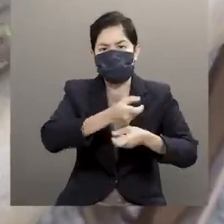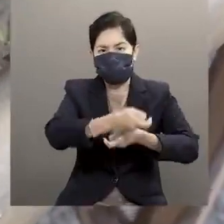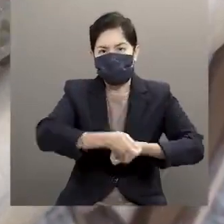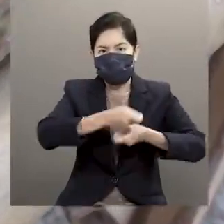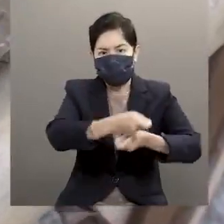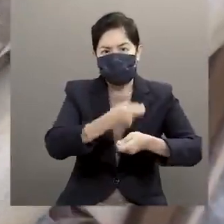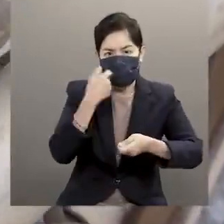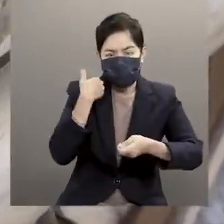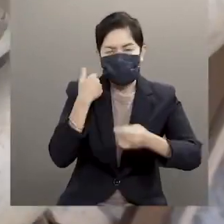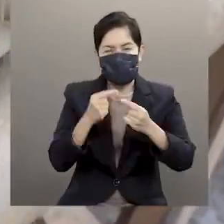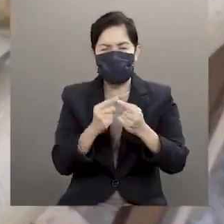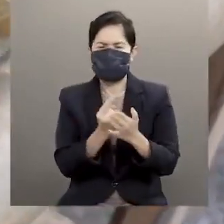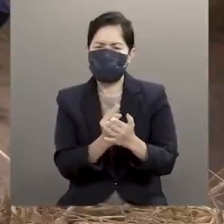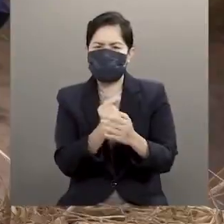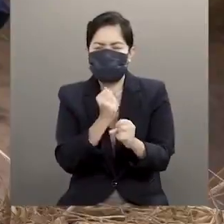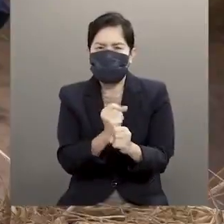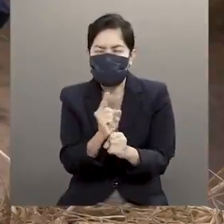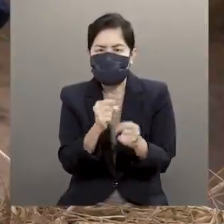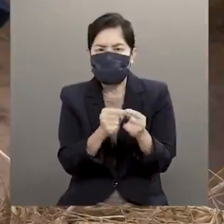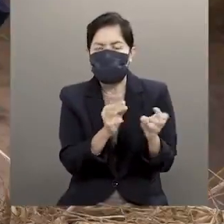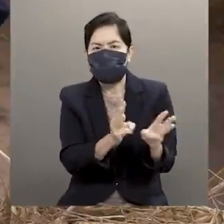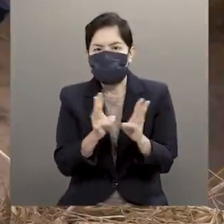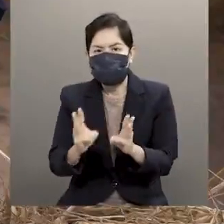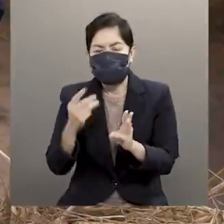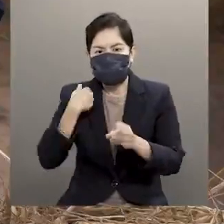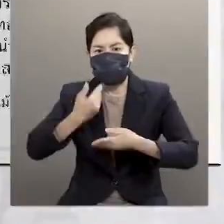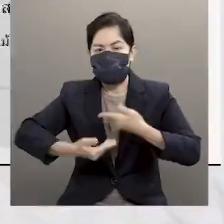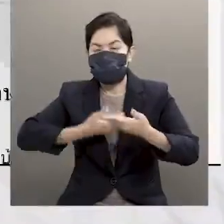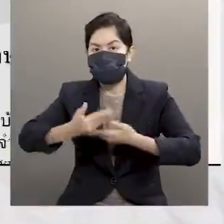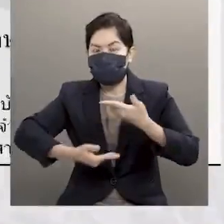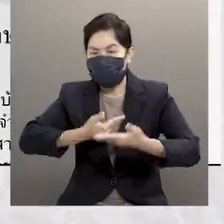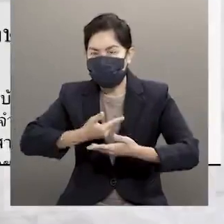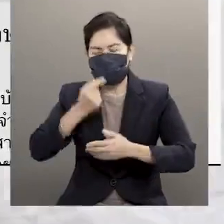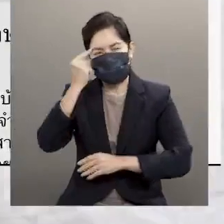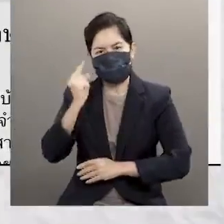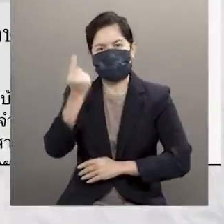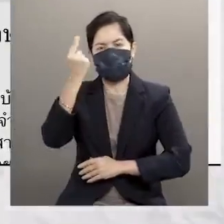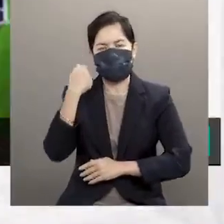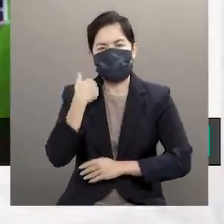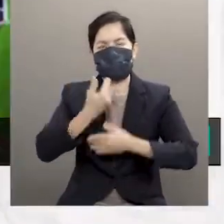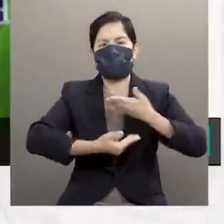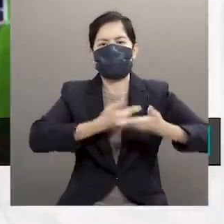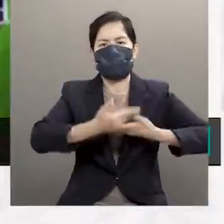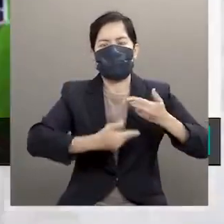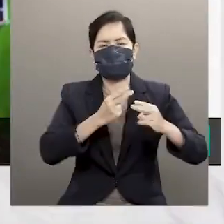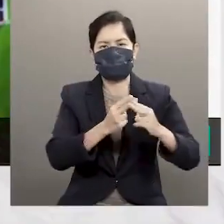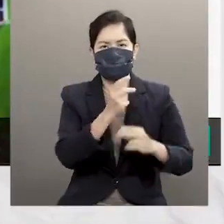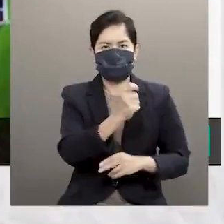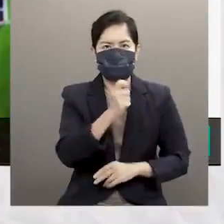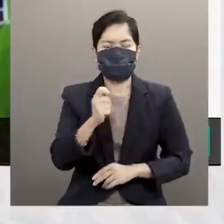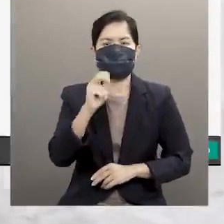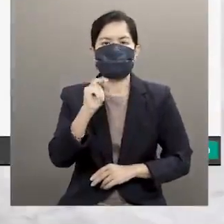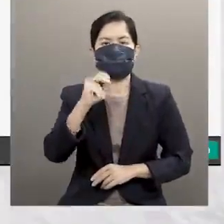เป็ตลดบุนก็เลยมีความชิดก่อเกิดตลาดออน ซนแ่งทนึเกิดขึ้นพอเกดตลดออน ซนแห่งที่ 1 เกิดขึ้น